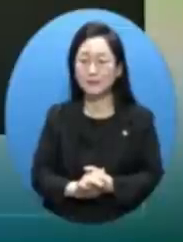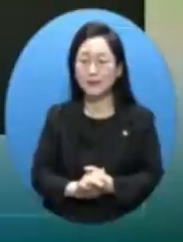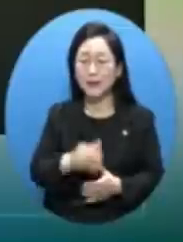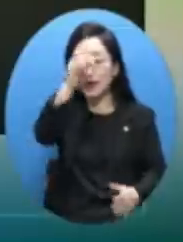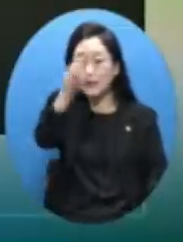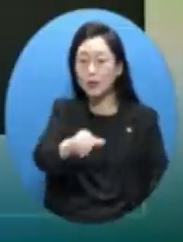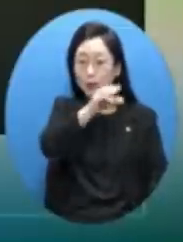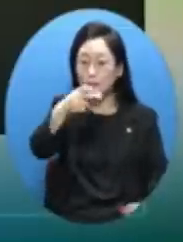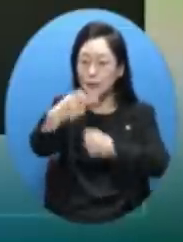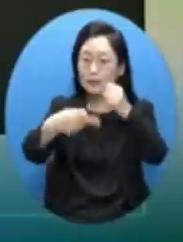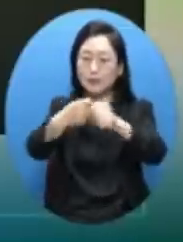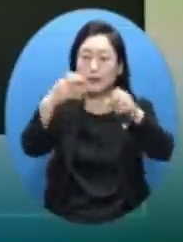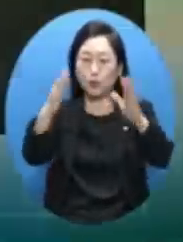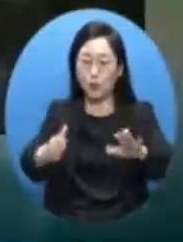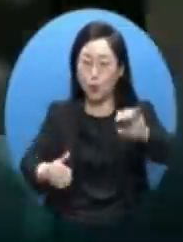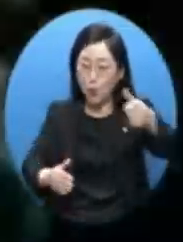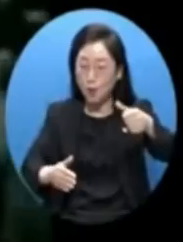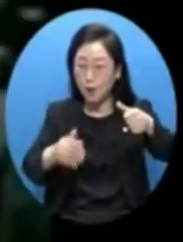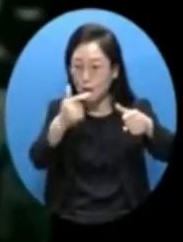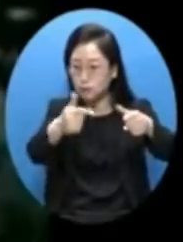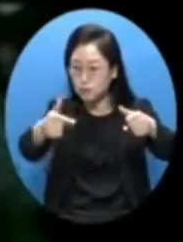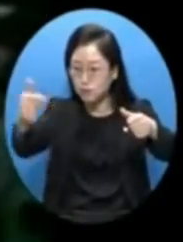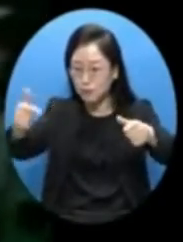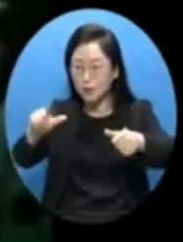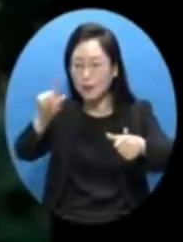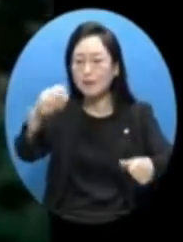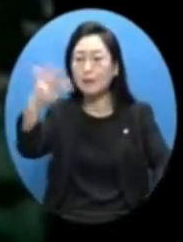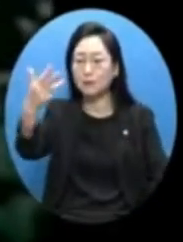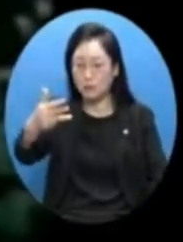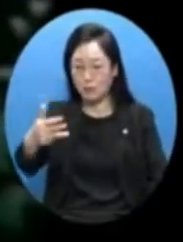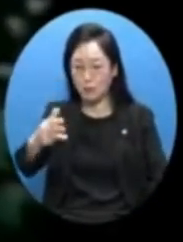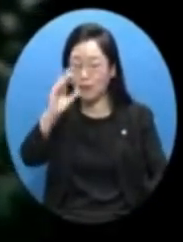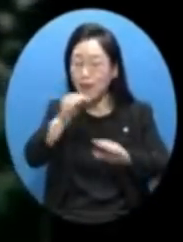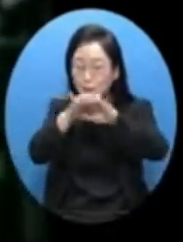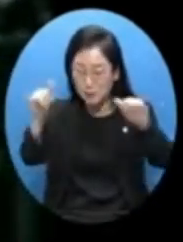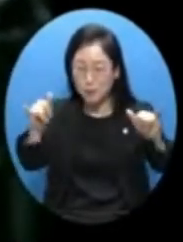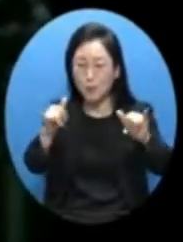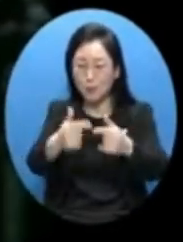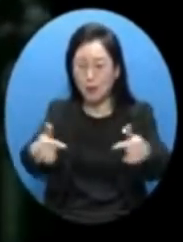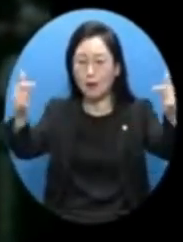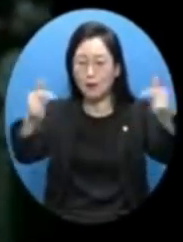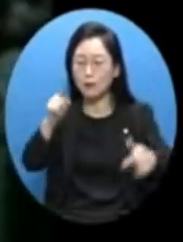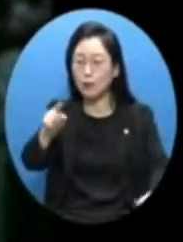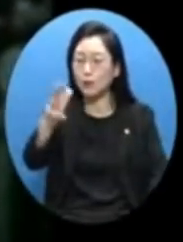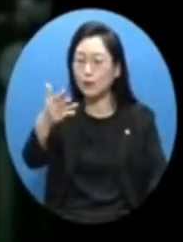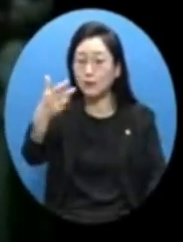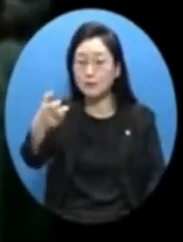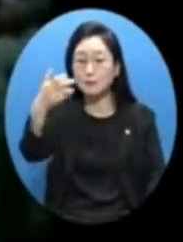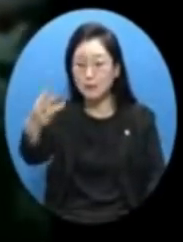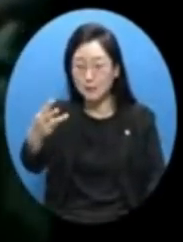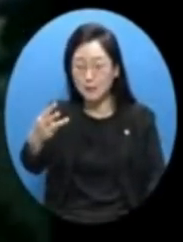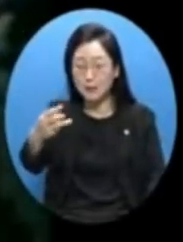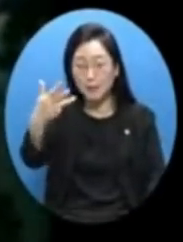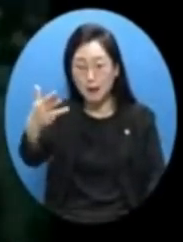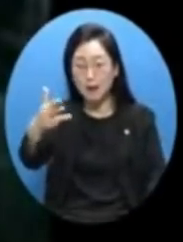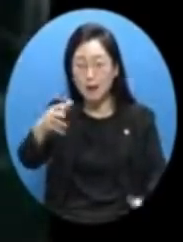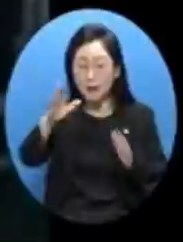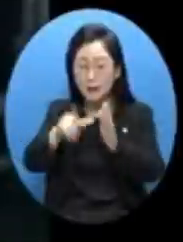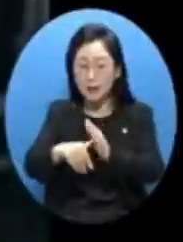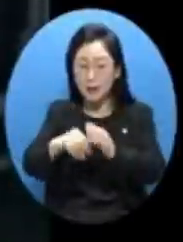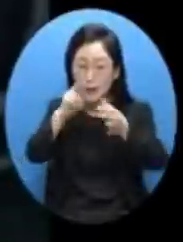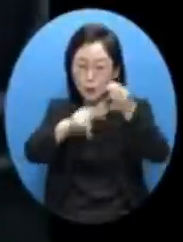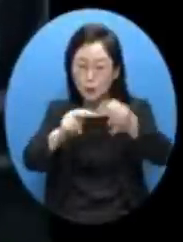서대문에서 12년 동안 500명이 18,000명의 성도로 성장한 후에 1973년도에 여의도에 성전을 완공하고 다시